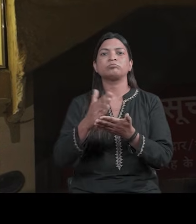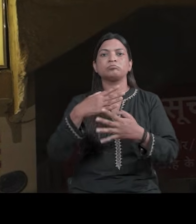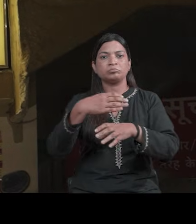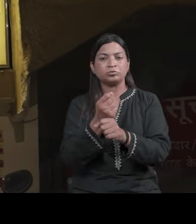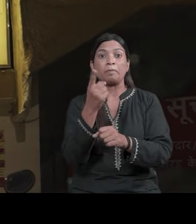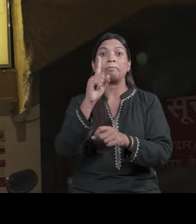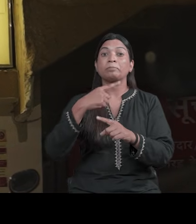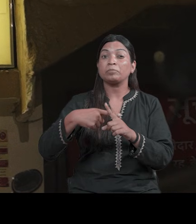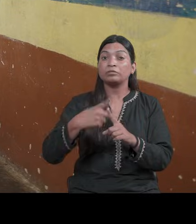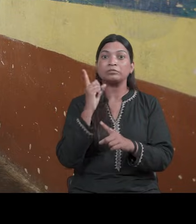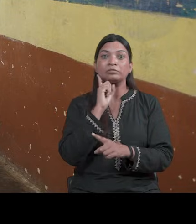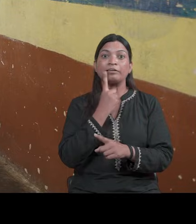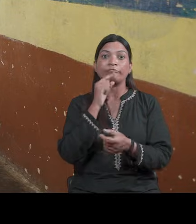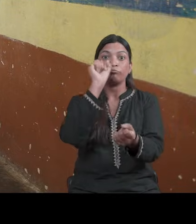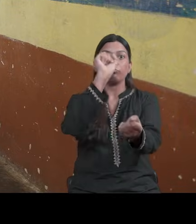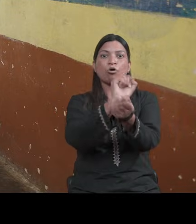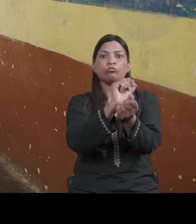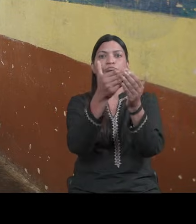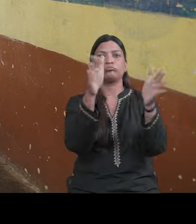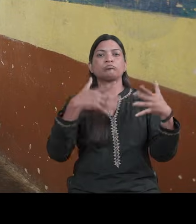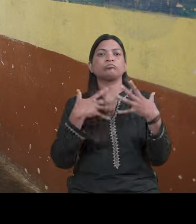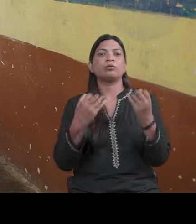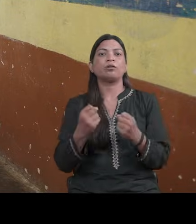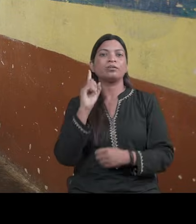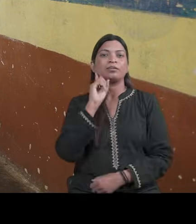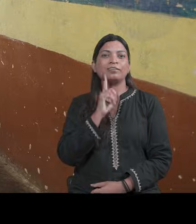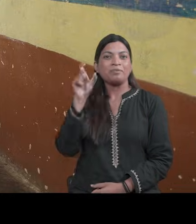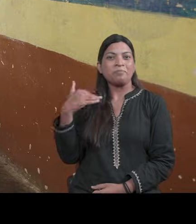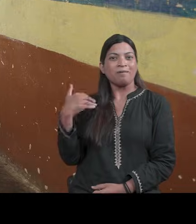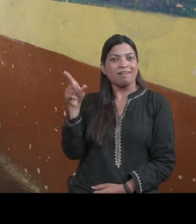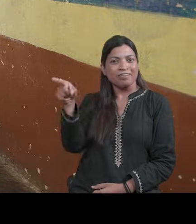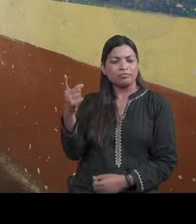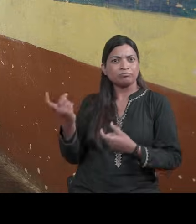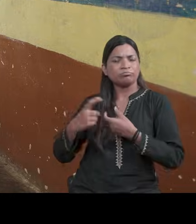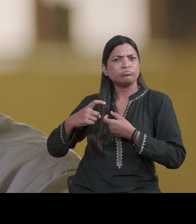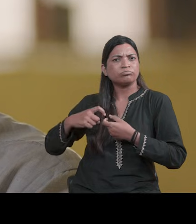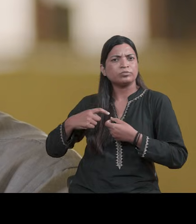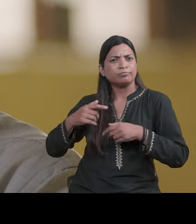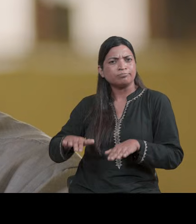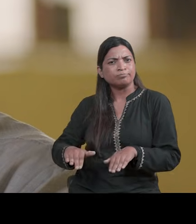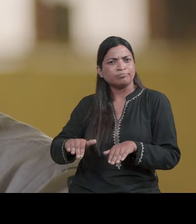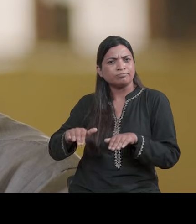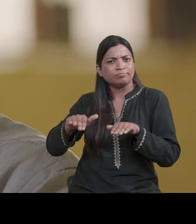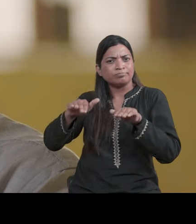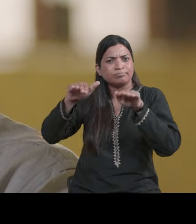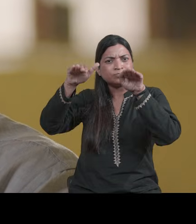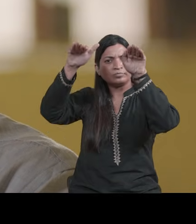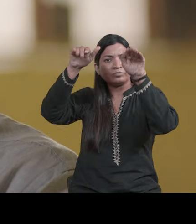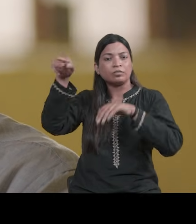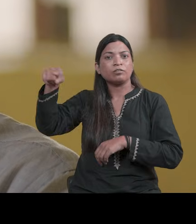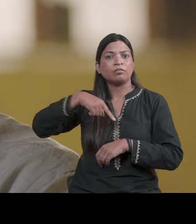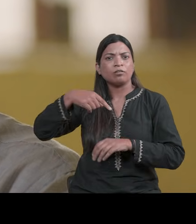प्रश्न पूछते थे, वो जो मुझे बात करते थे, हमारी बचपन से लेकर जब हम बड़े हुए तब तक जो हमारे बीच